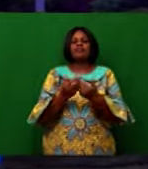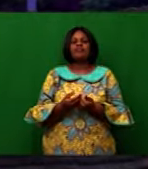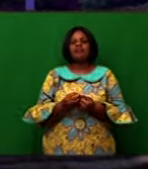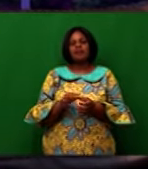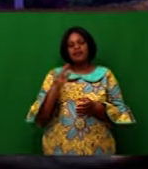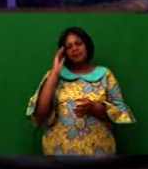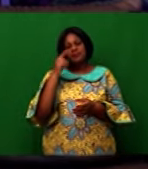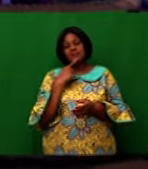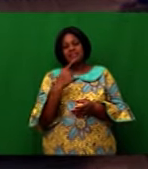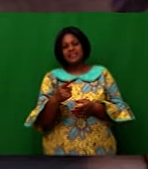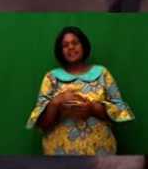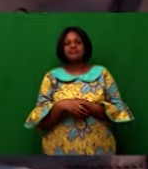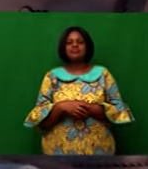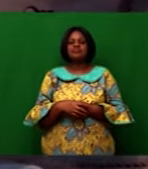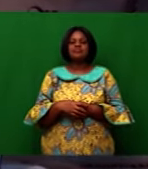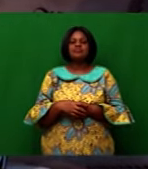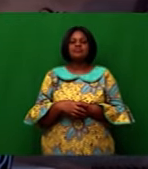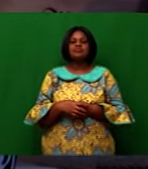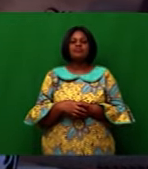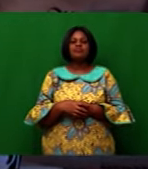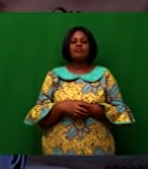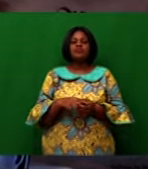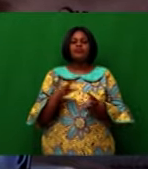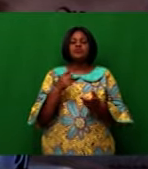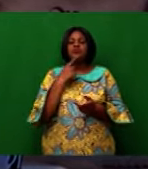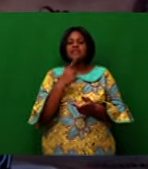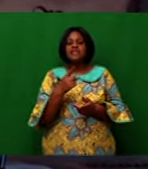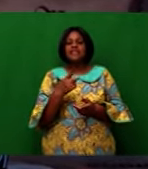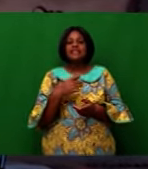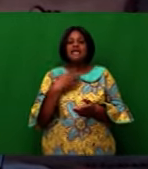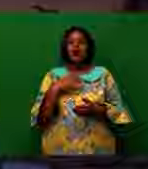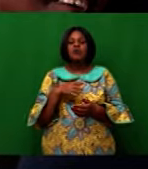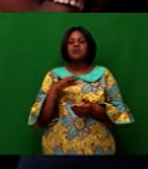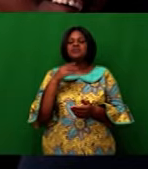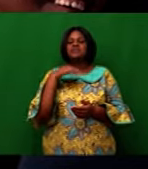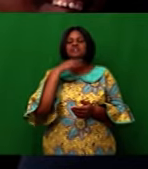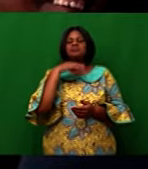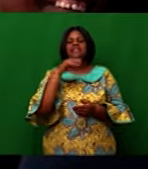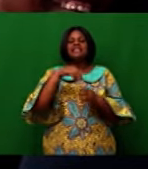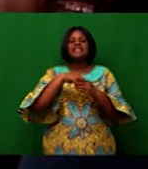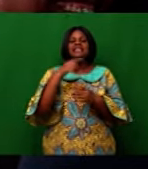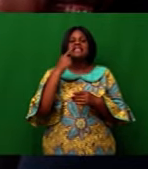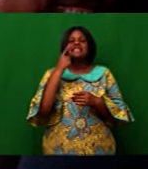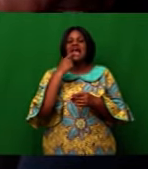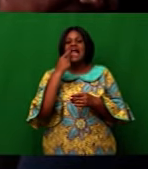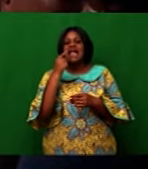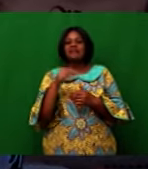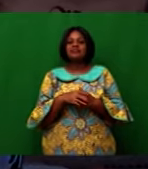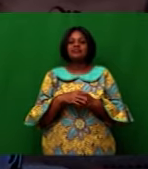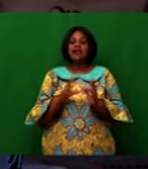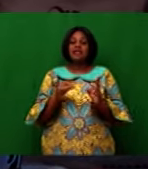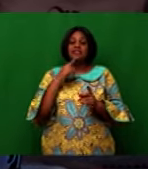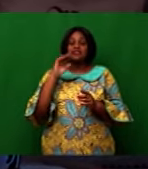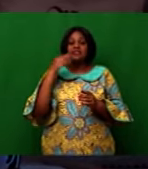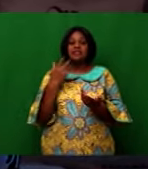mashoko makukuta ari kutaurwa nasekuru saka sekuru vaakutaura nendimi sekuru vaakutaura nendimi